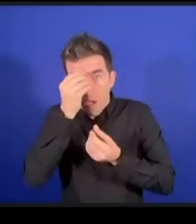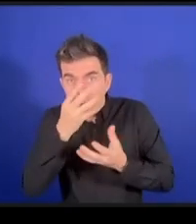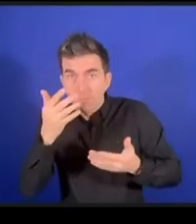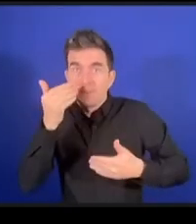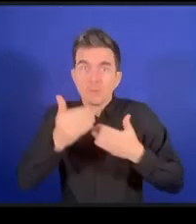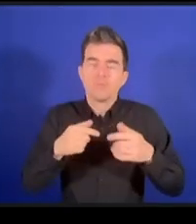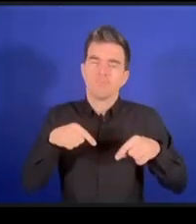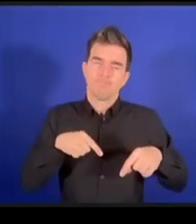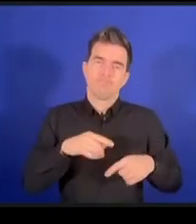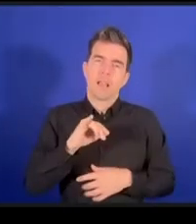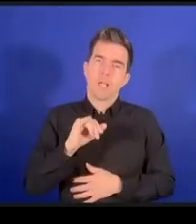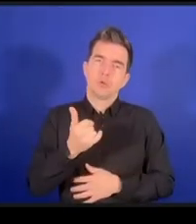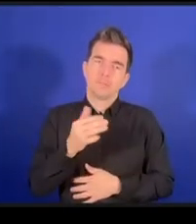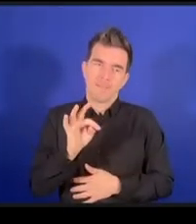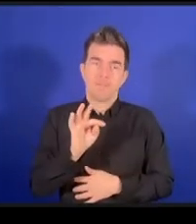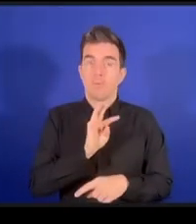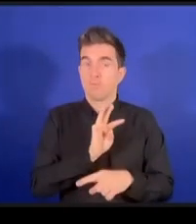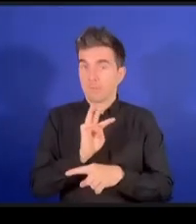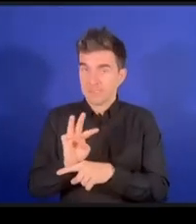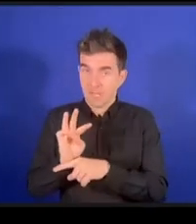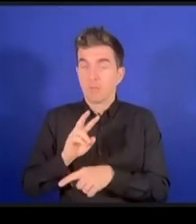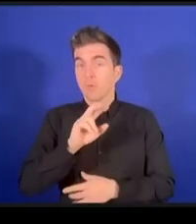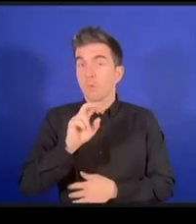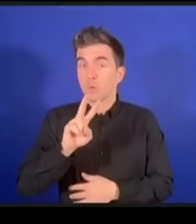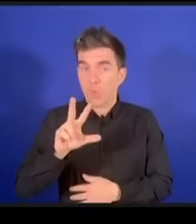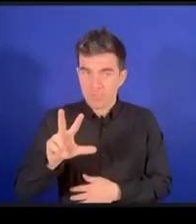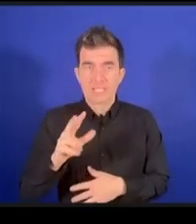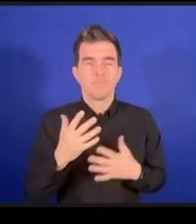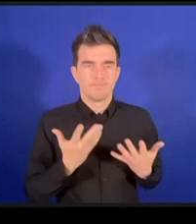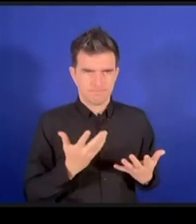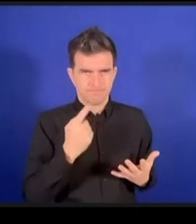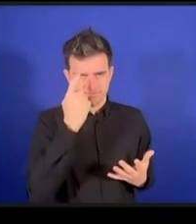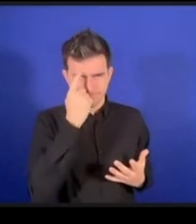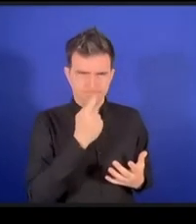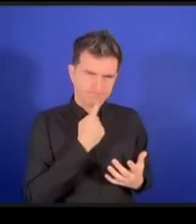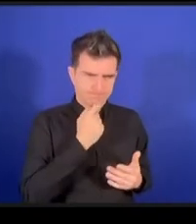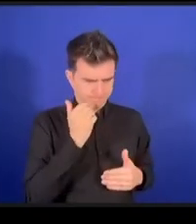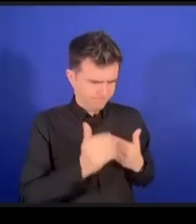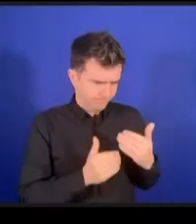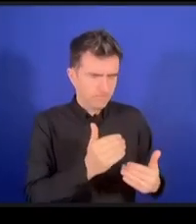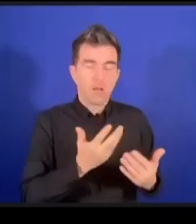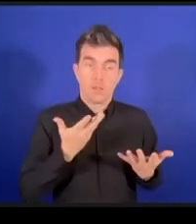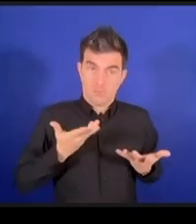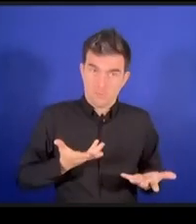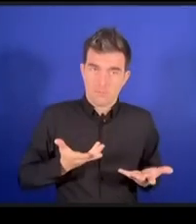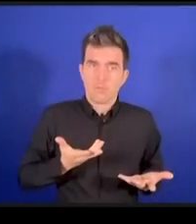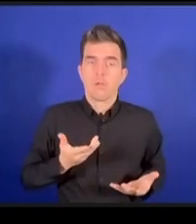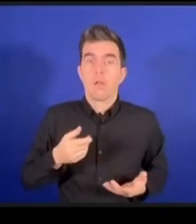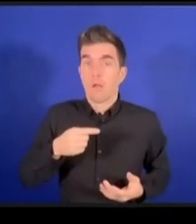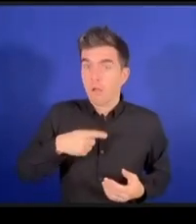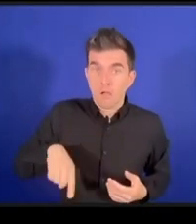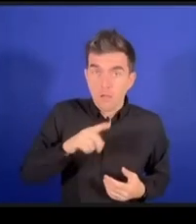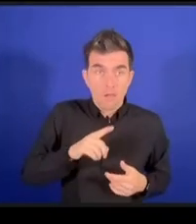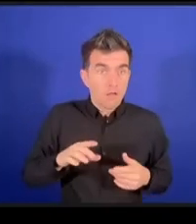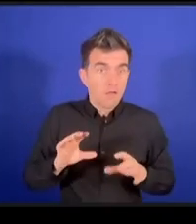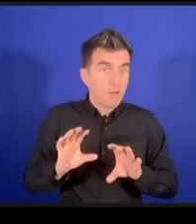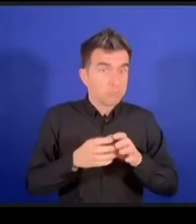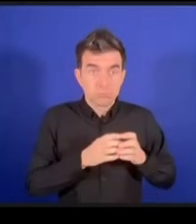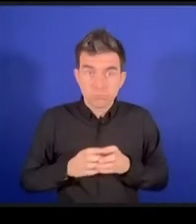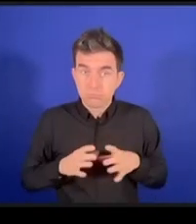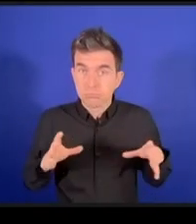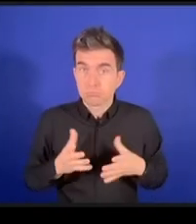года и в этом смысле динамичная коалиция по а доступу